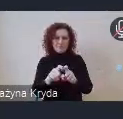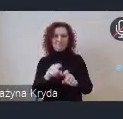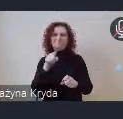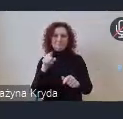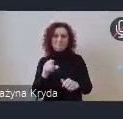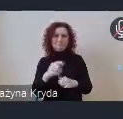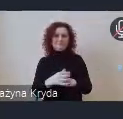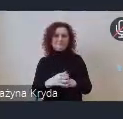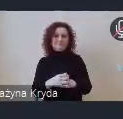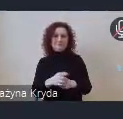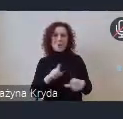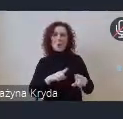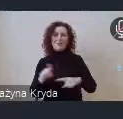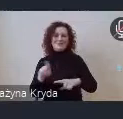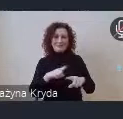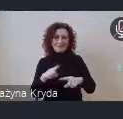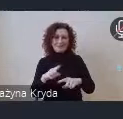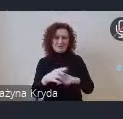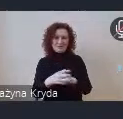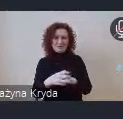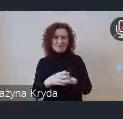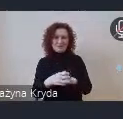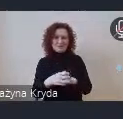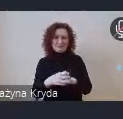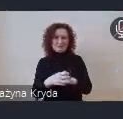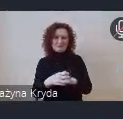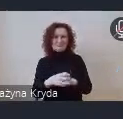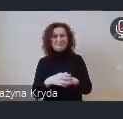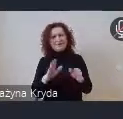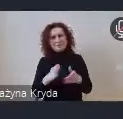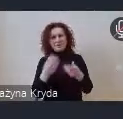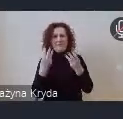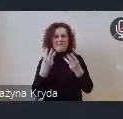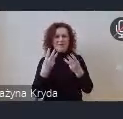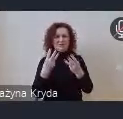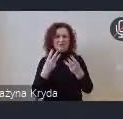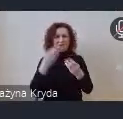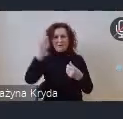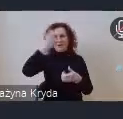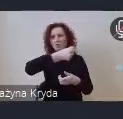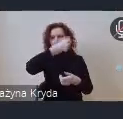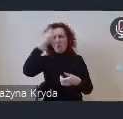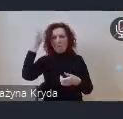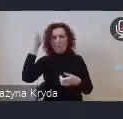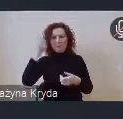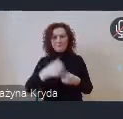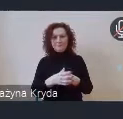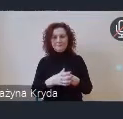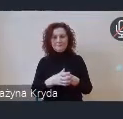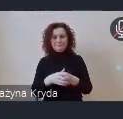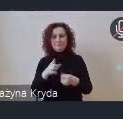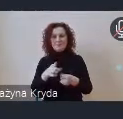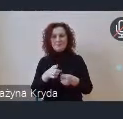to oznaczenie jakby połaci szklanej nie ma aż takiego znaczenia bo tak jaskrawa